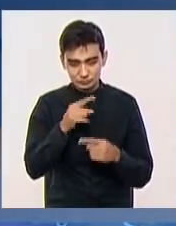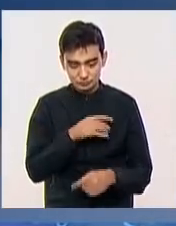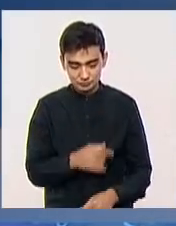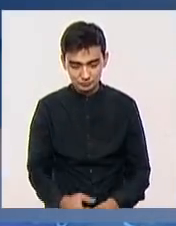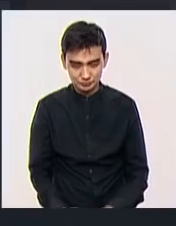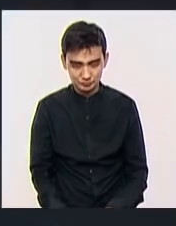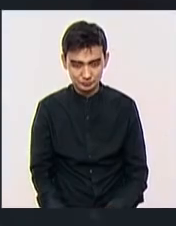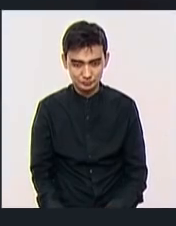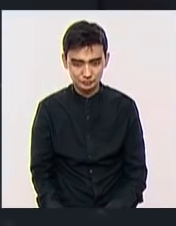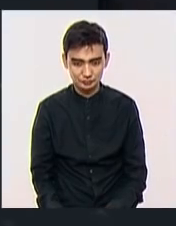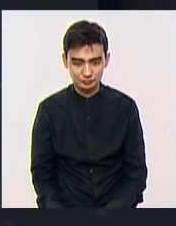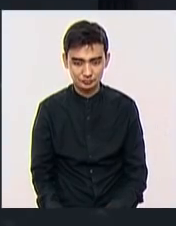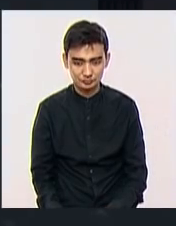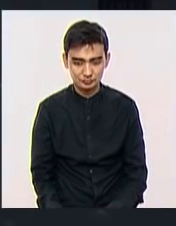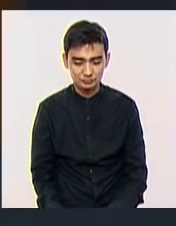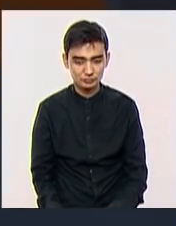Кимова.